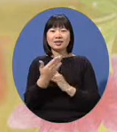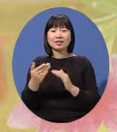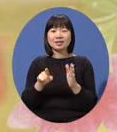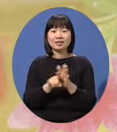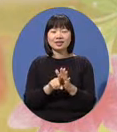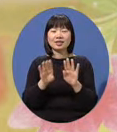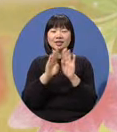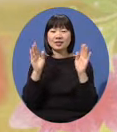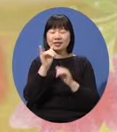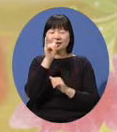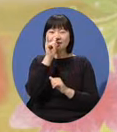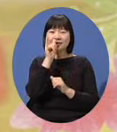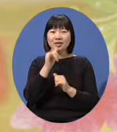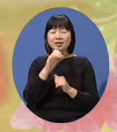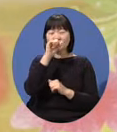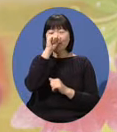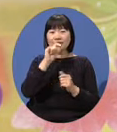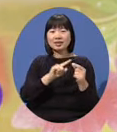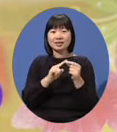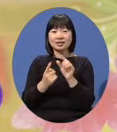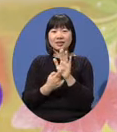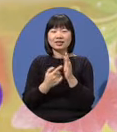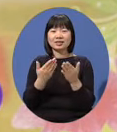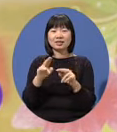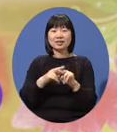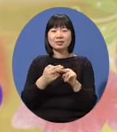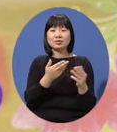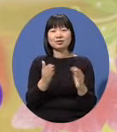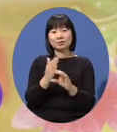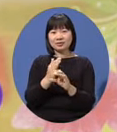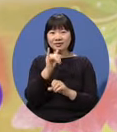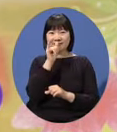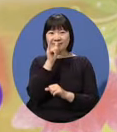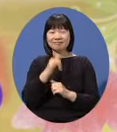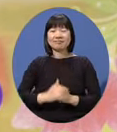향해서 활짝 열려 있습니다. 게시판에 좋은 글 남겨주신 분들께 선물 준비하고 있거든요. 소개해드릴게요.